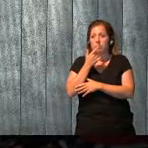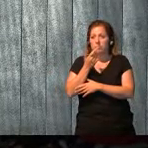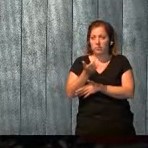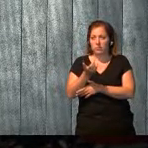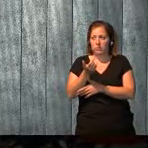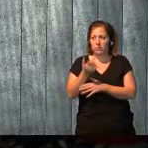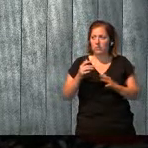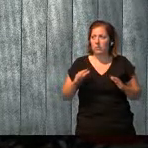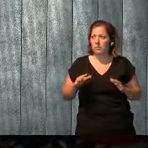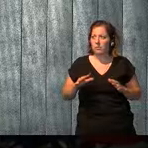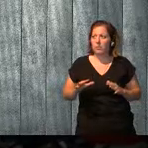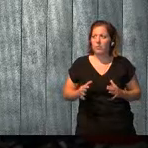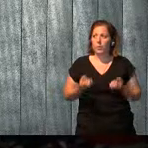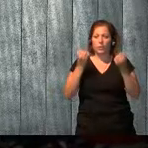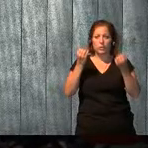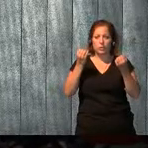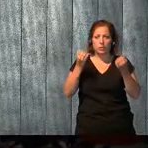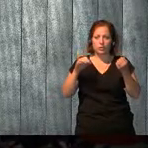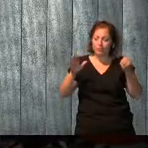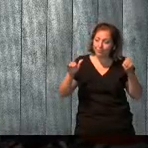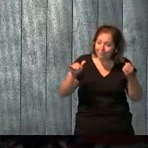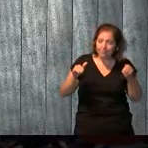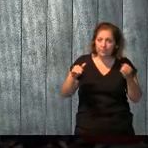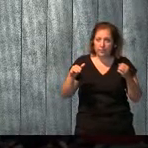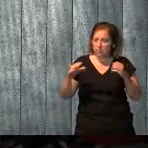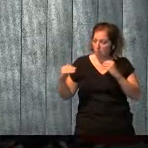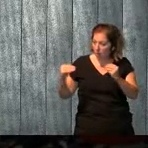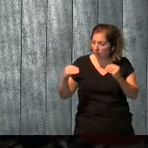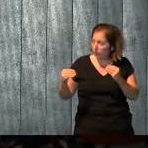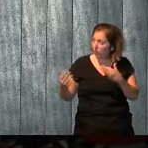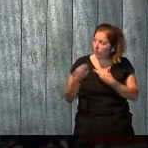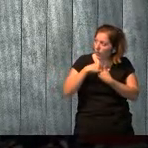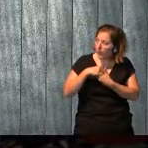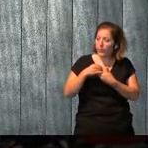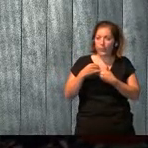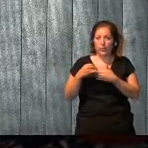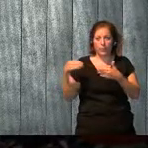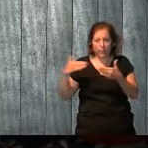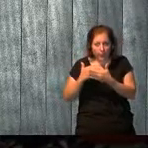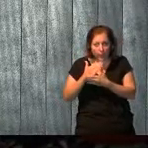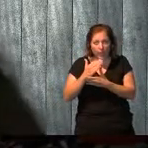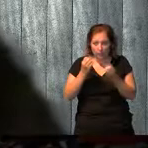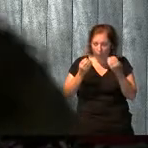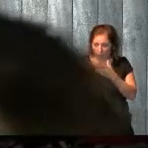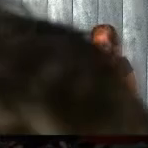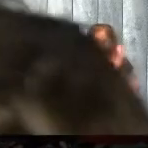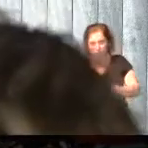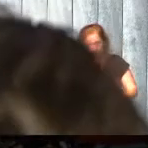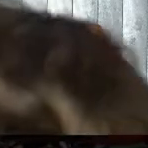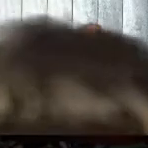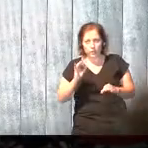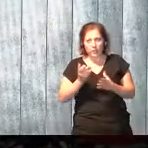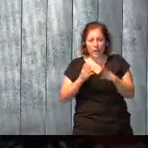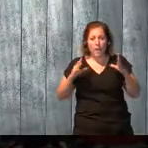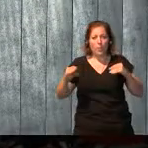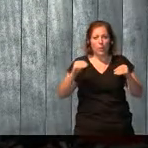de mobiliser des populations, de les voir s'intégrer au programme qui leur sont offerts. Il faut que ces